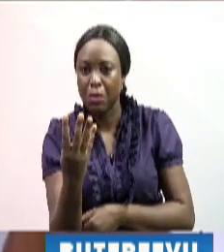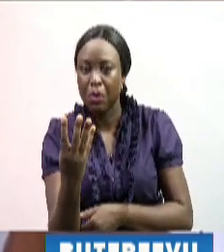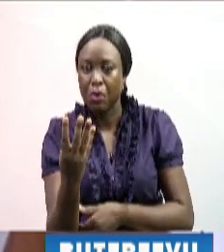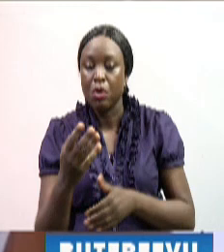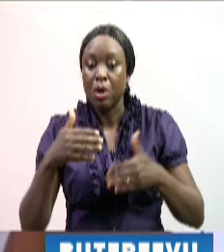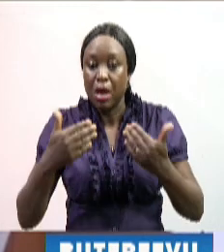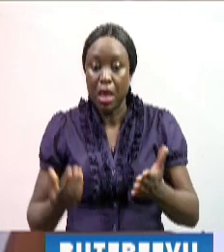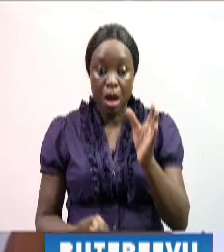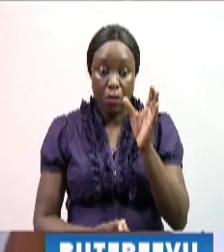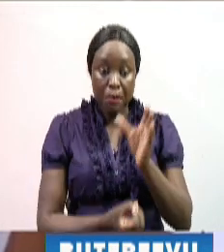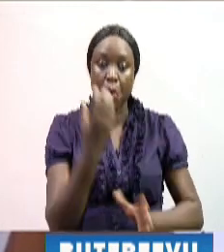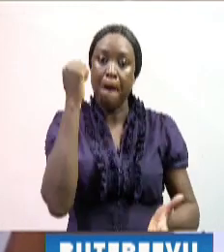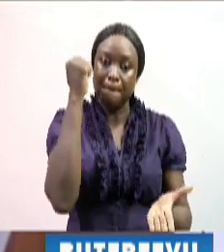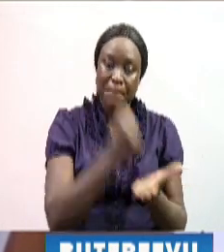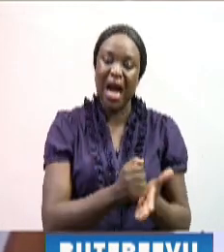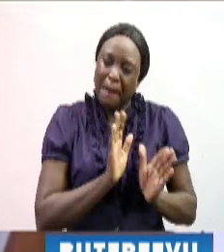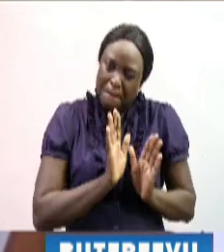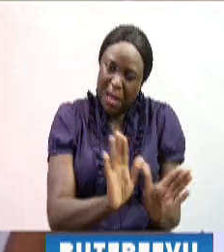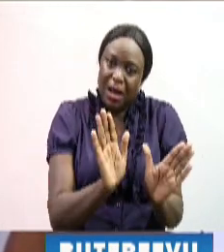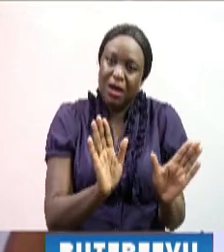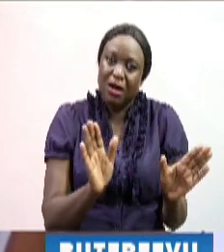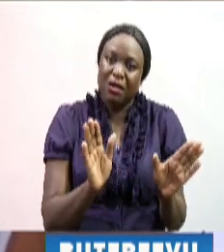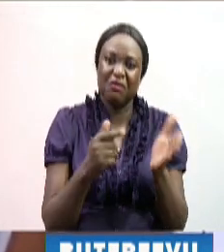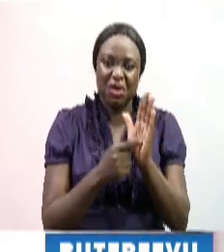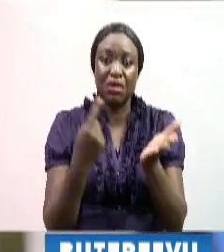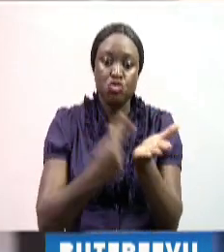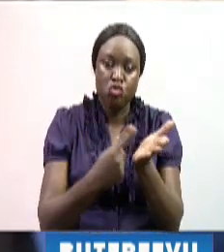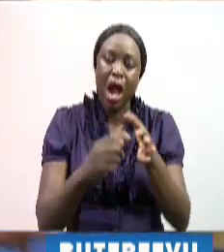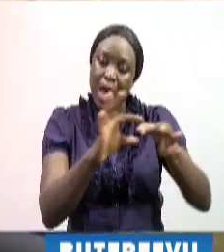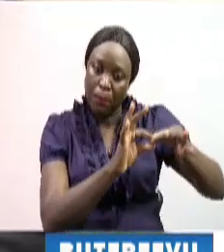byatandikawo ne banki yaabyo Uganda Cooperative Bank.